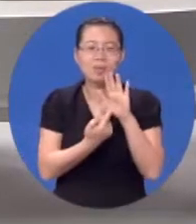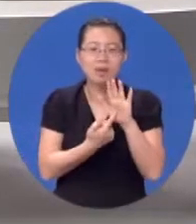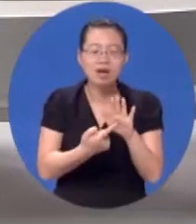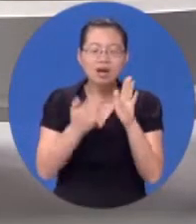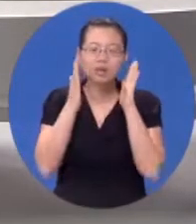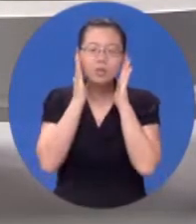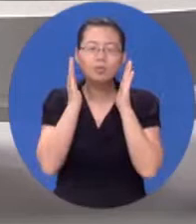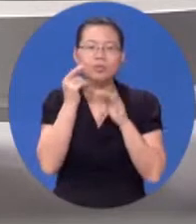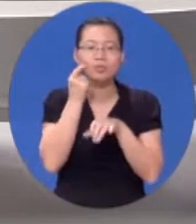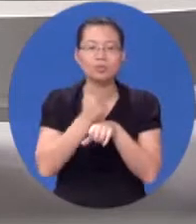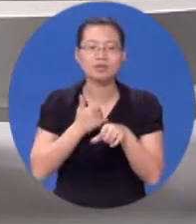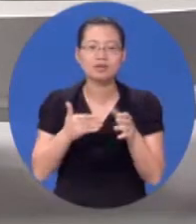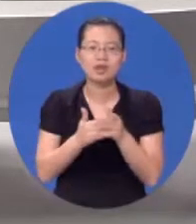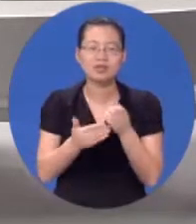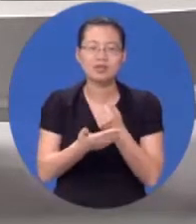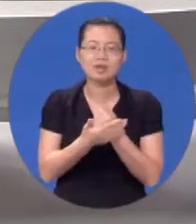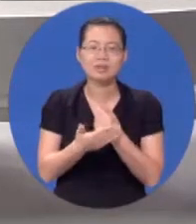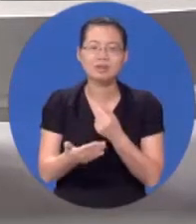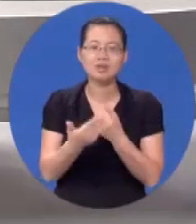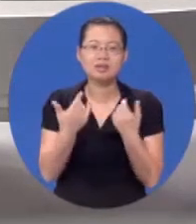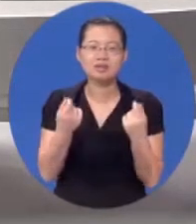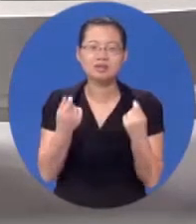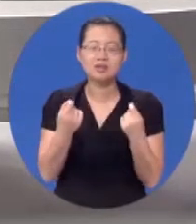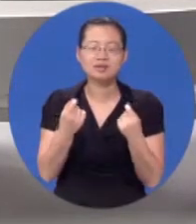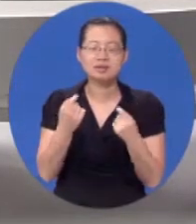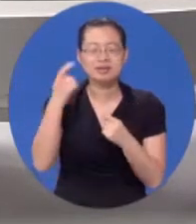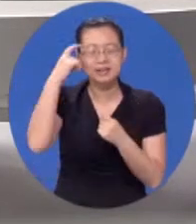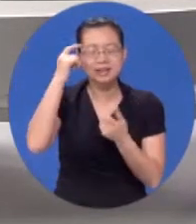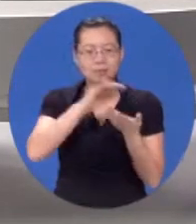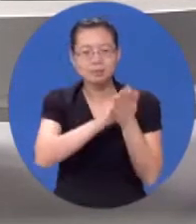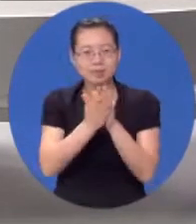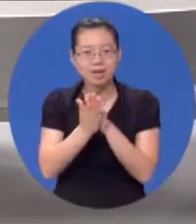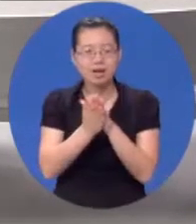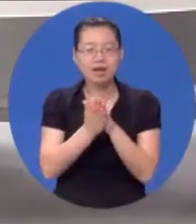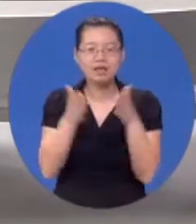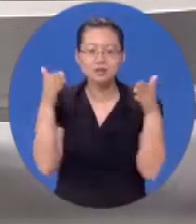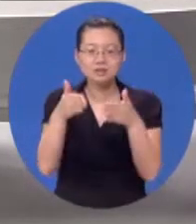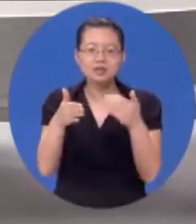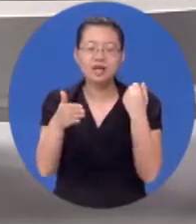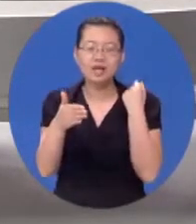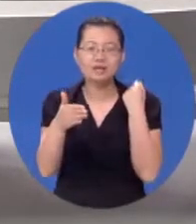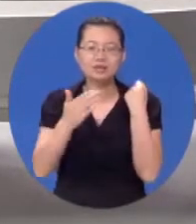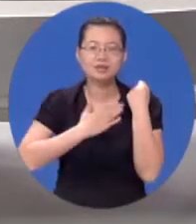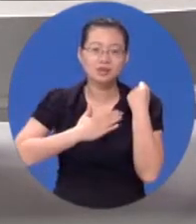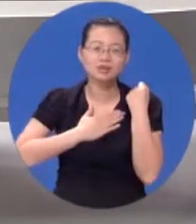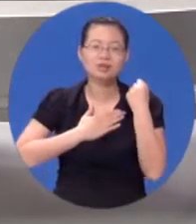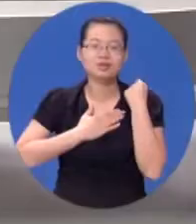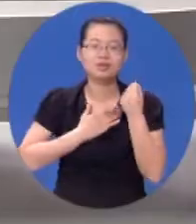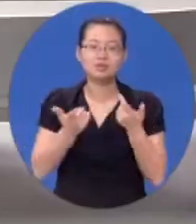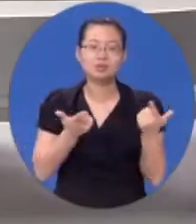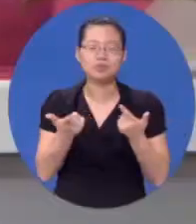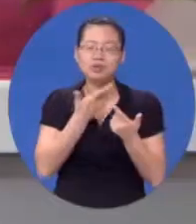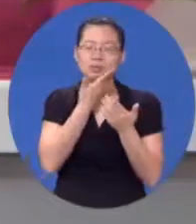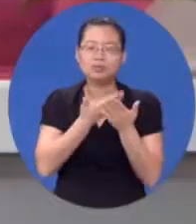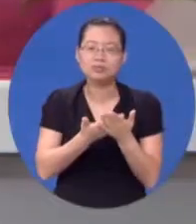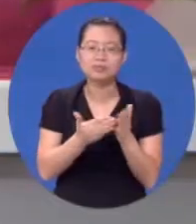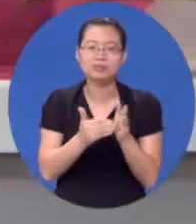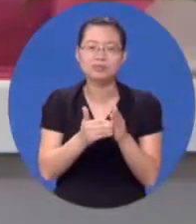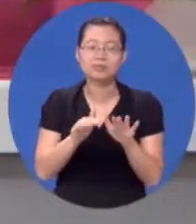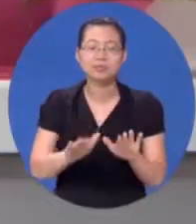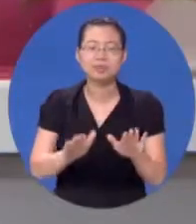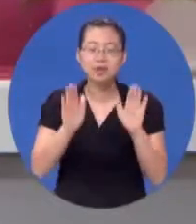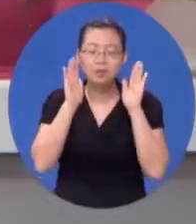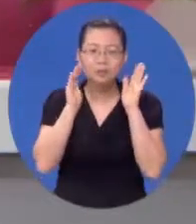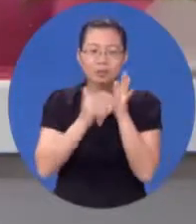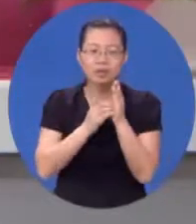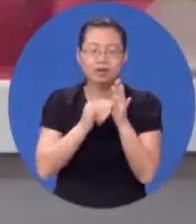할 수가 없어요. 그래서 어쨌든 그런 주의 전환에 그런 주의 조절 능력이, 정서 조절 능력이 중요하고요. 그 다음에 이제 이런 공부를 해서